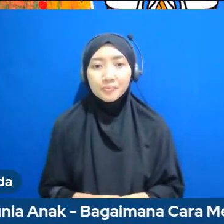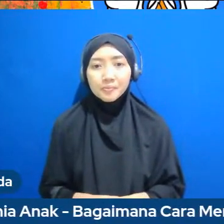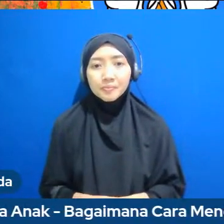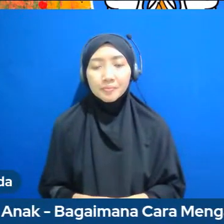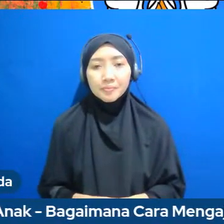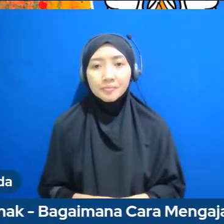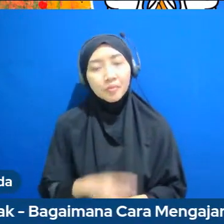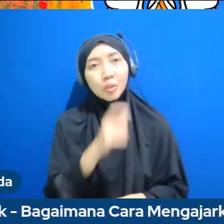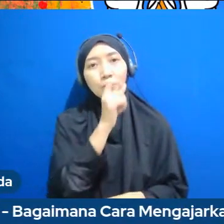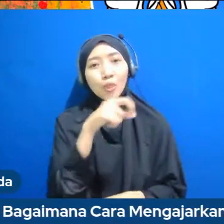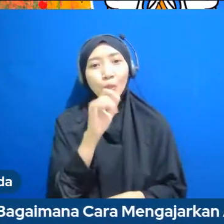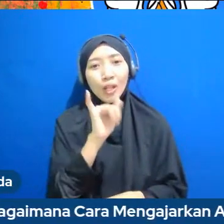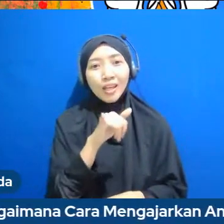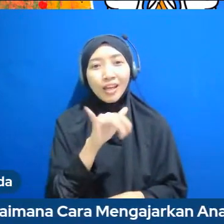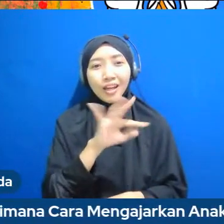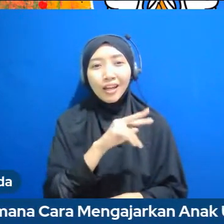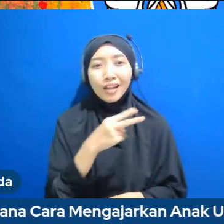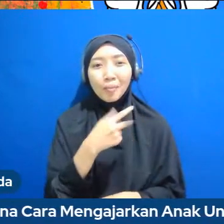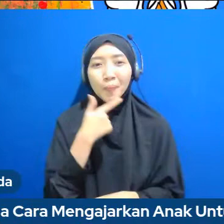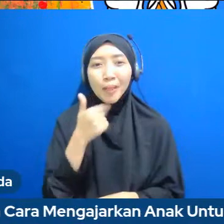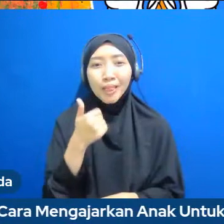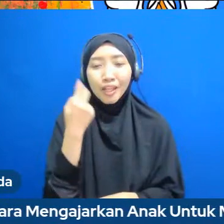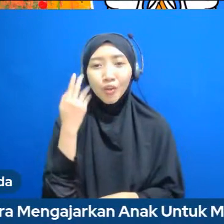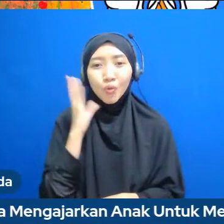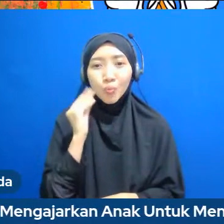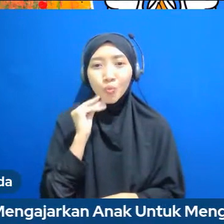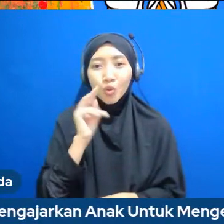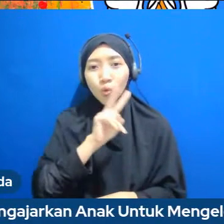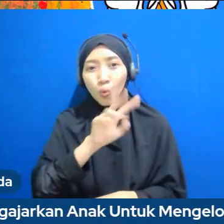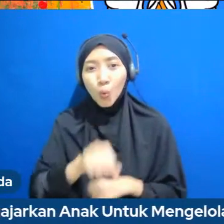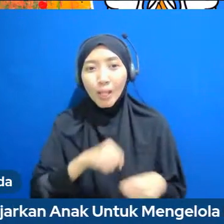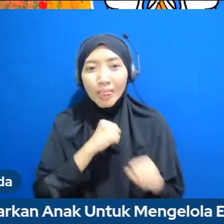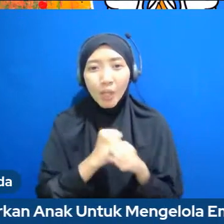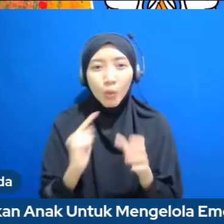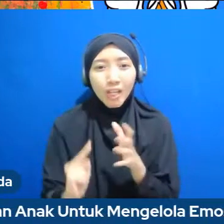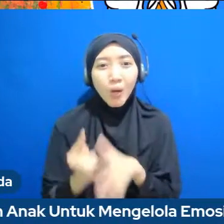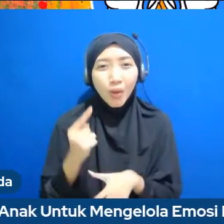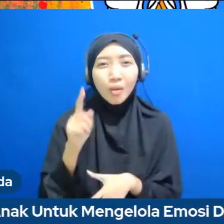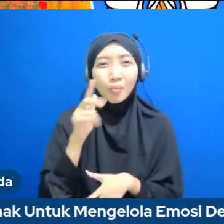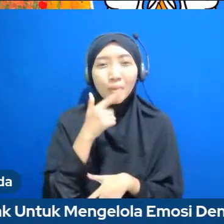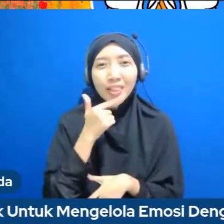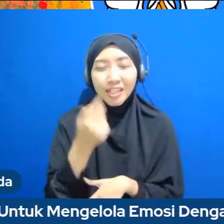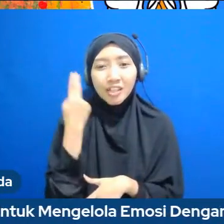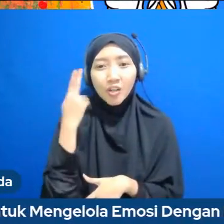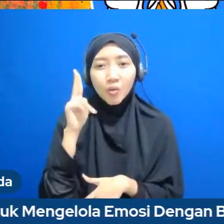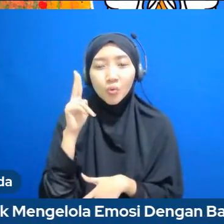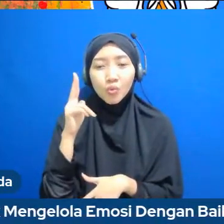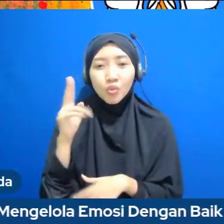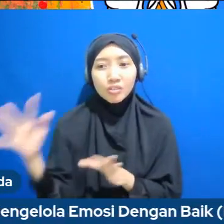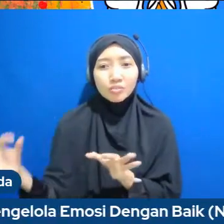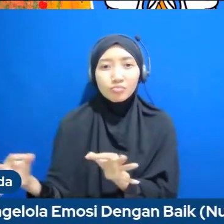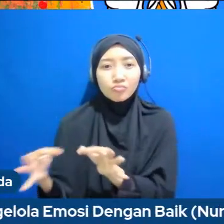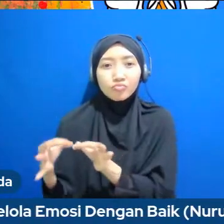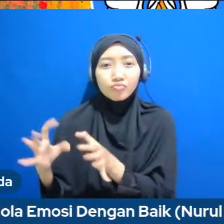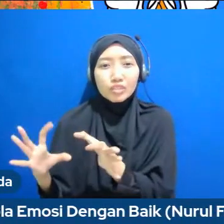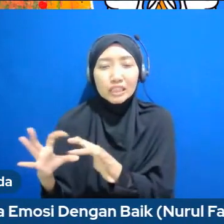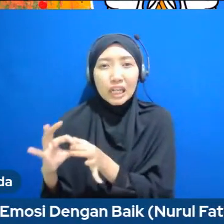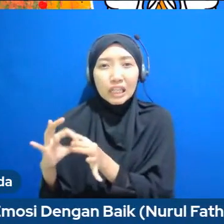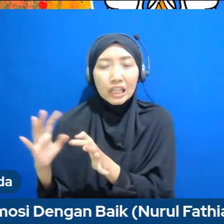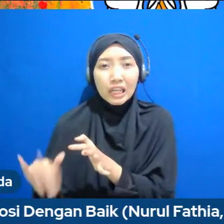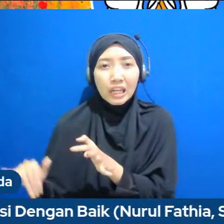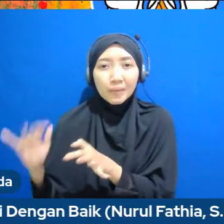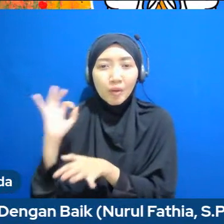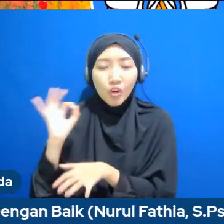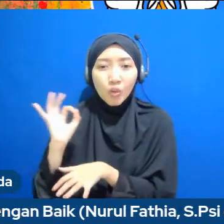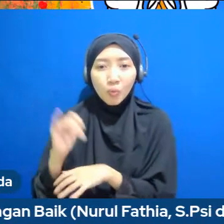Wah, betul sekali ya, berarti penting sekali usia 2 tahun di awal itu ya untuk kedekatan anak ya.